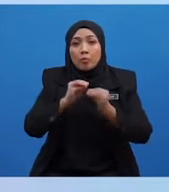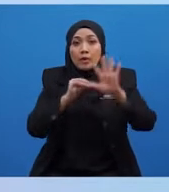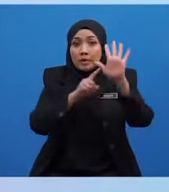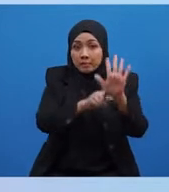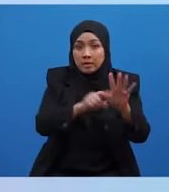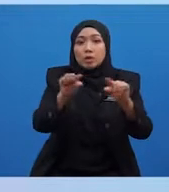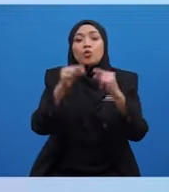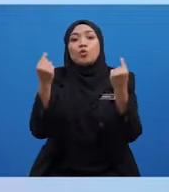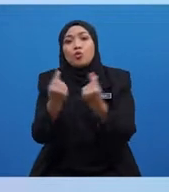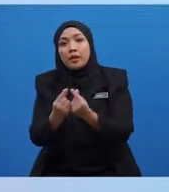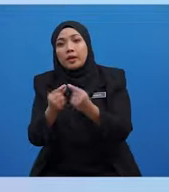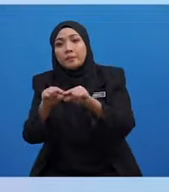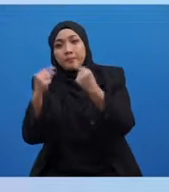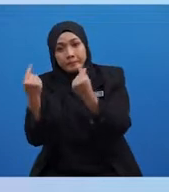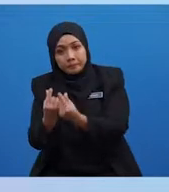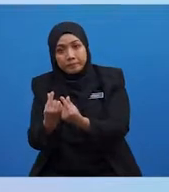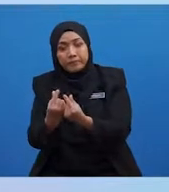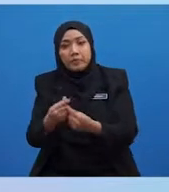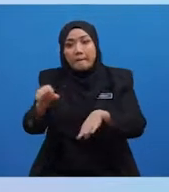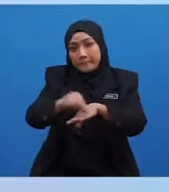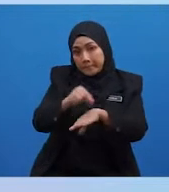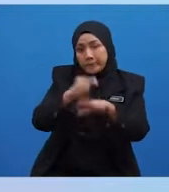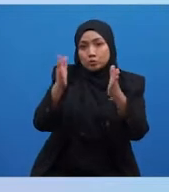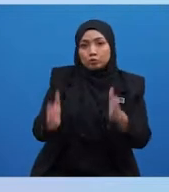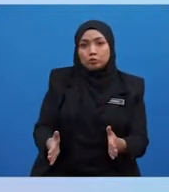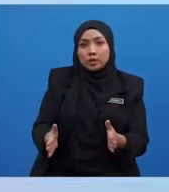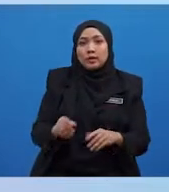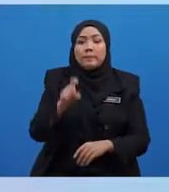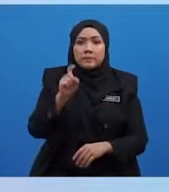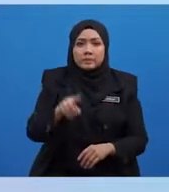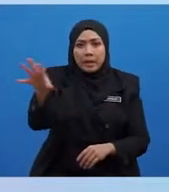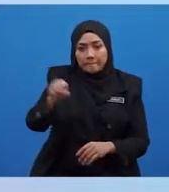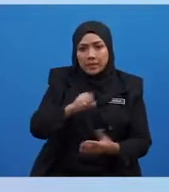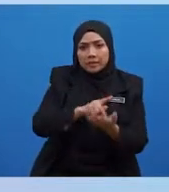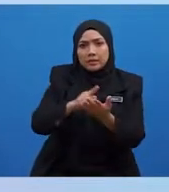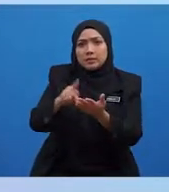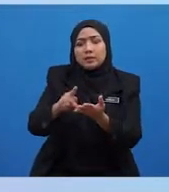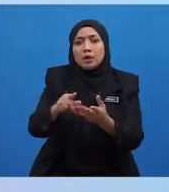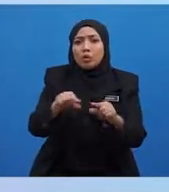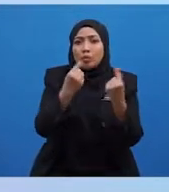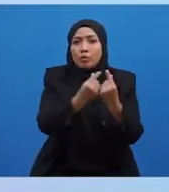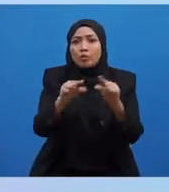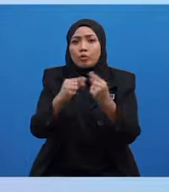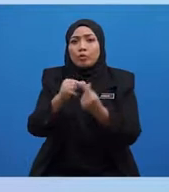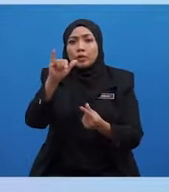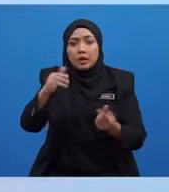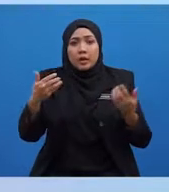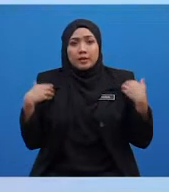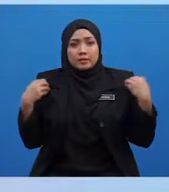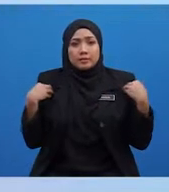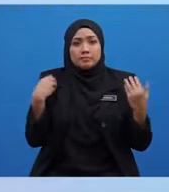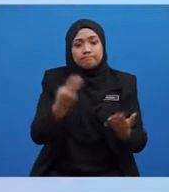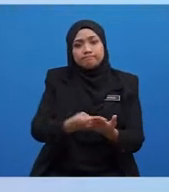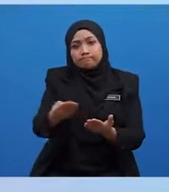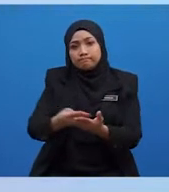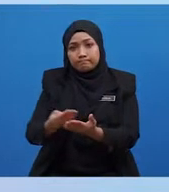Pemasaran yang hendak dilaksanakan mestilah mengambil kira golongan pengguna yang berkeperluan